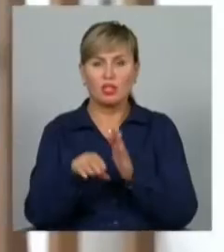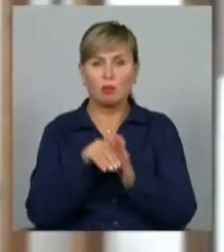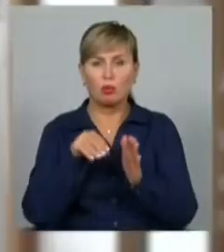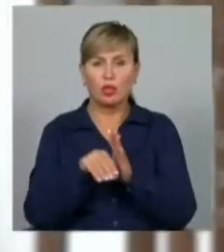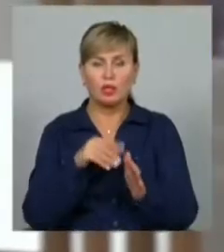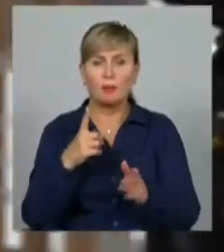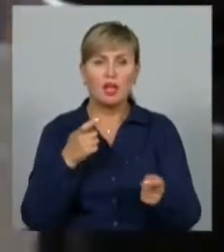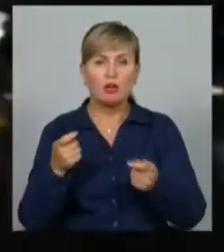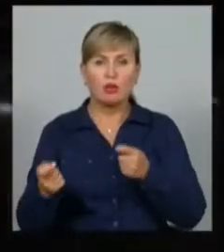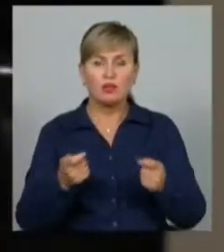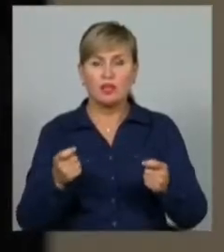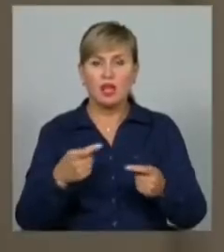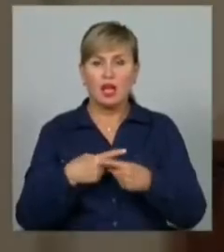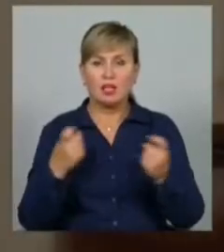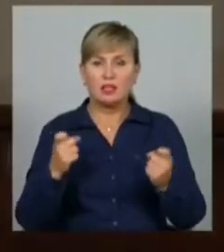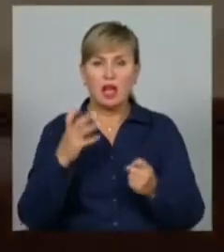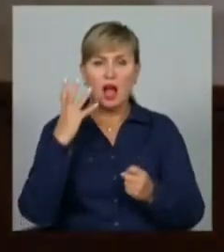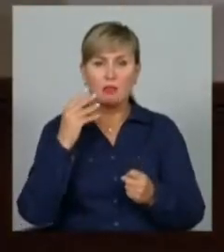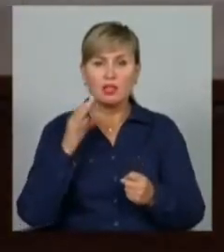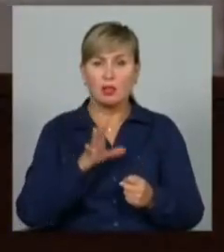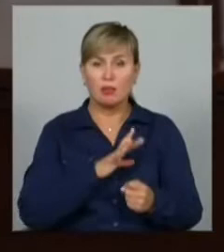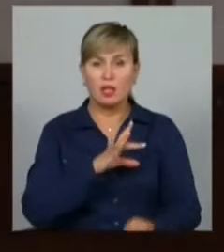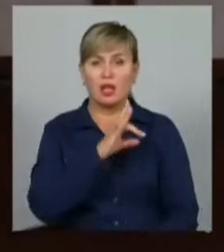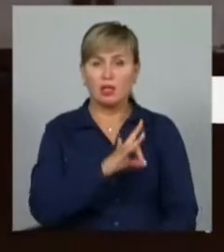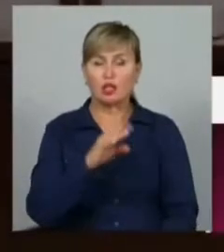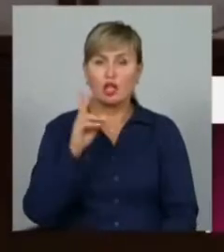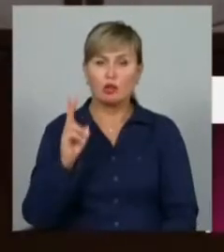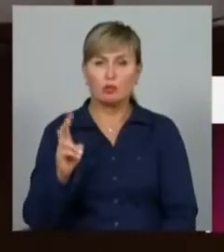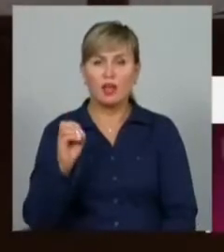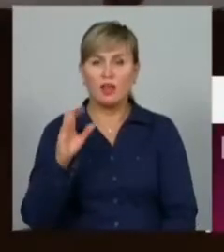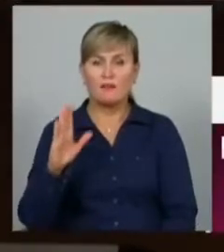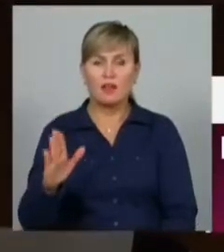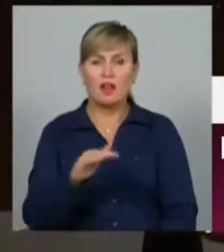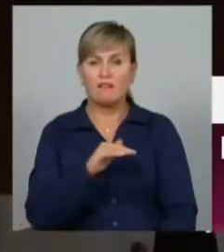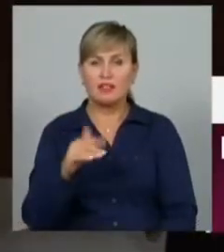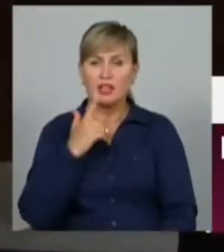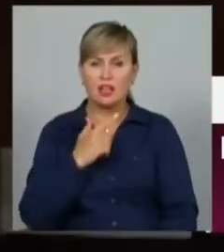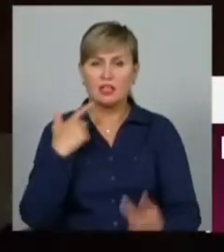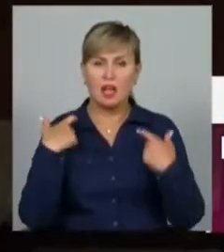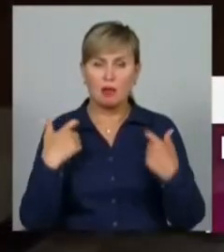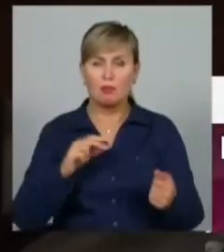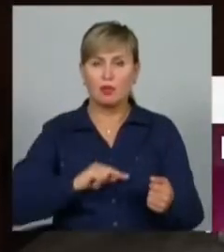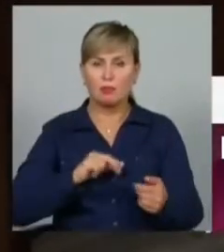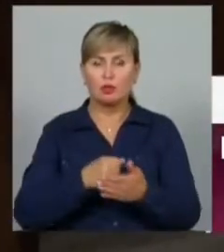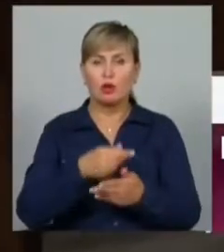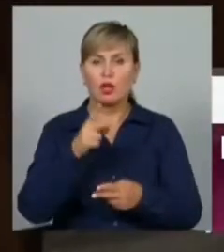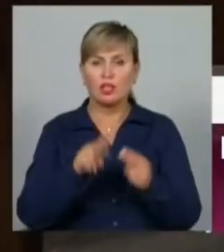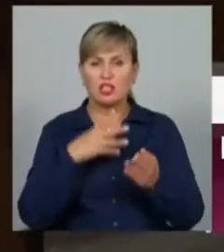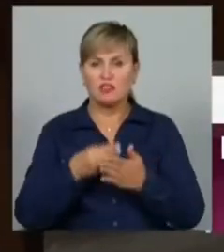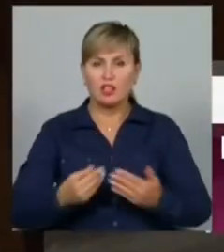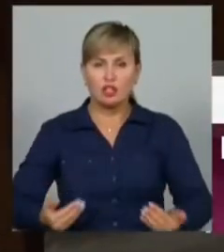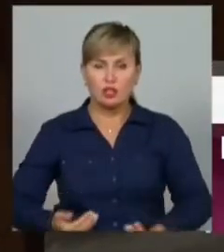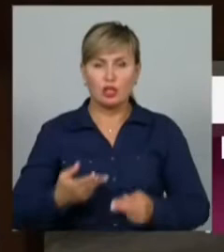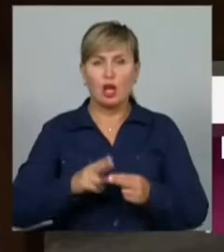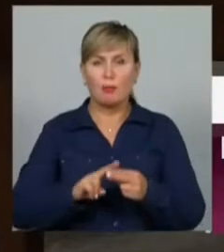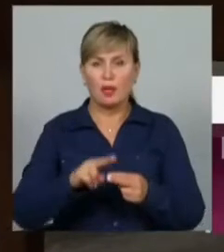Первым руководителем гостиницы «Алма-Ата» был Рахимжан Кошкарбаев. Здесь офицер Красной Армии проработал до конца своей жизни. Об